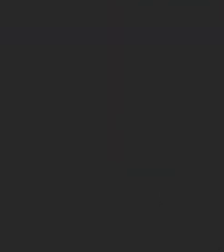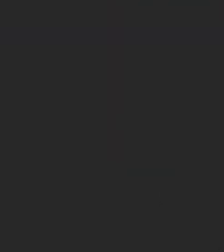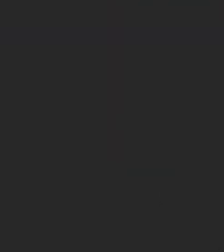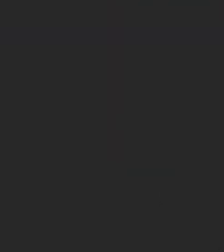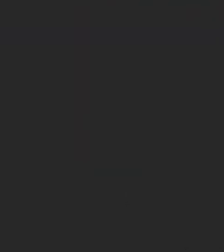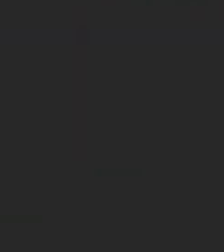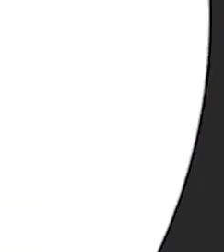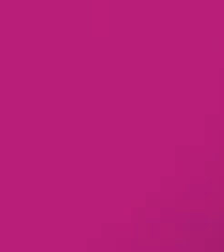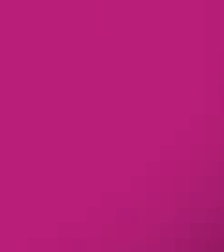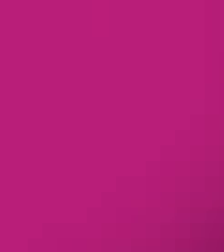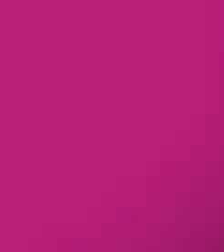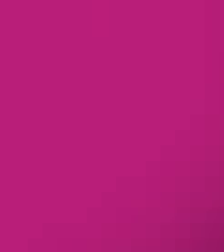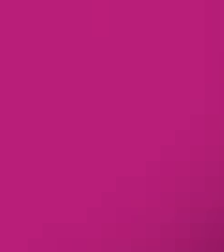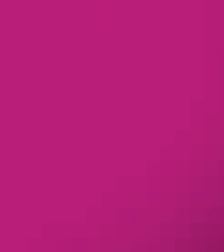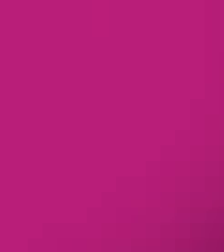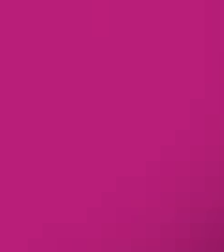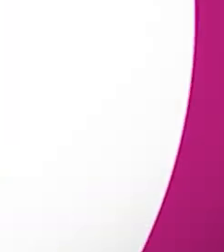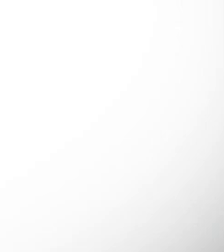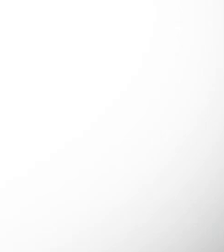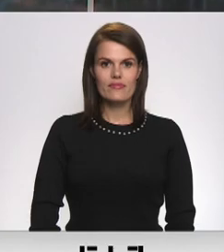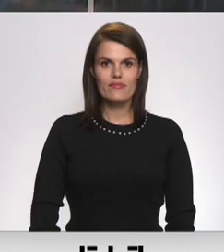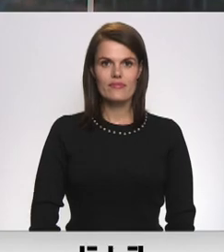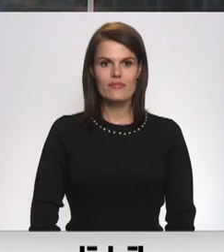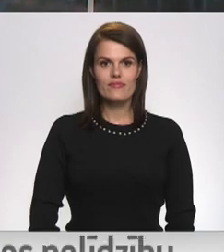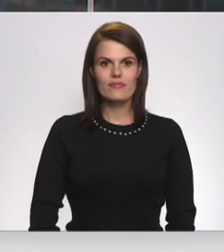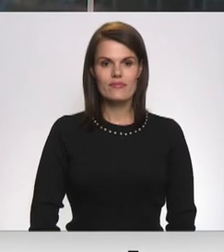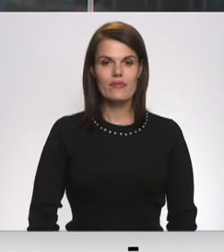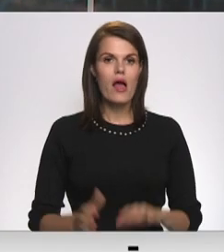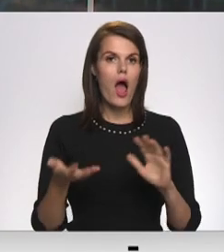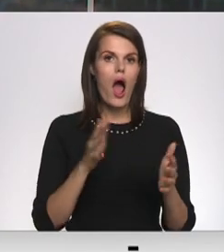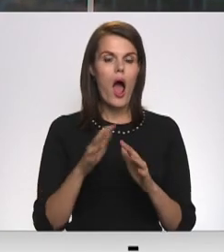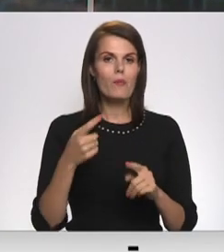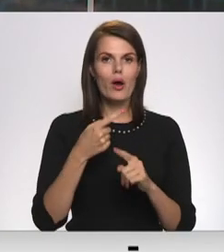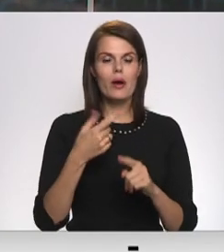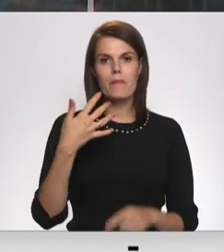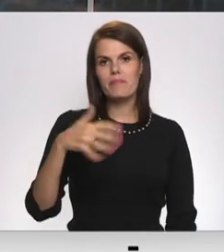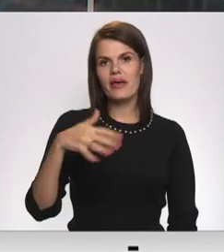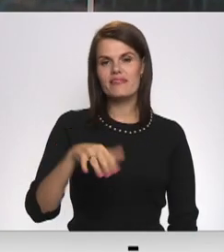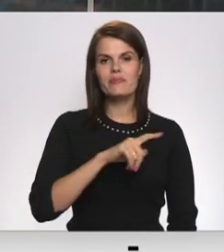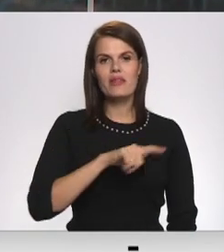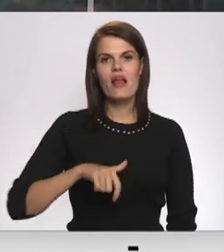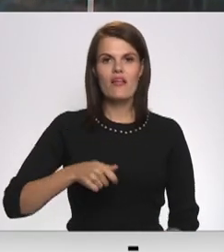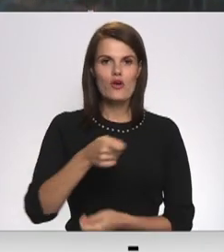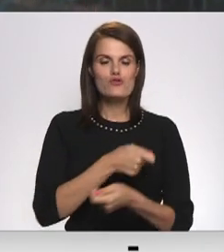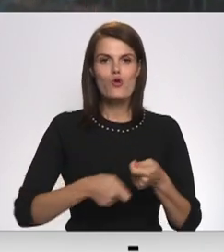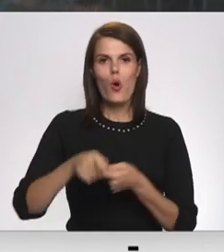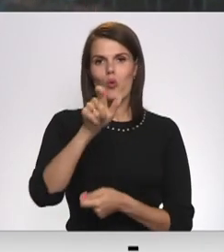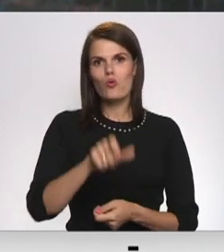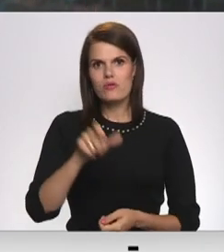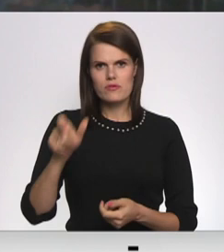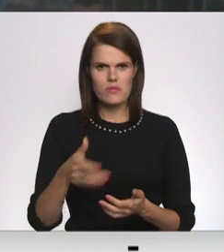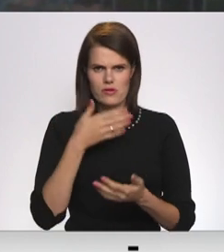Re, viss ēters ir te! Apmēram pussimts Latvijas uzņēmēji šobrīd piedzīvo